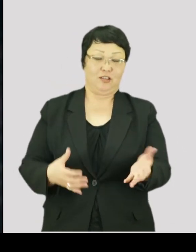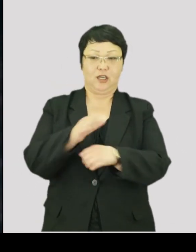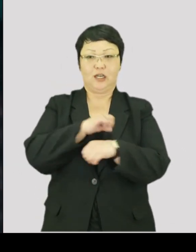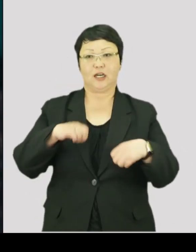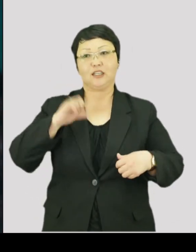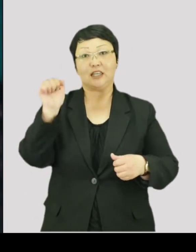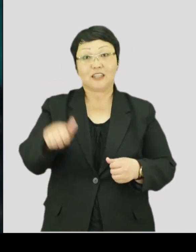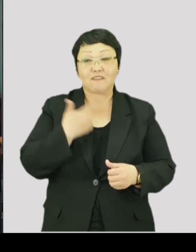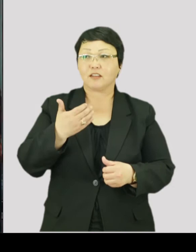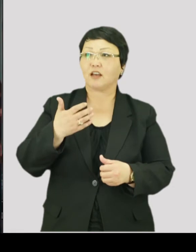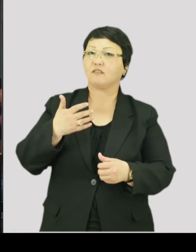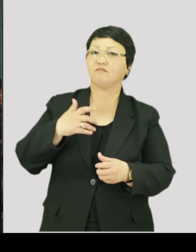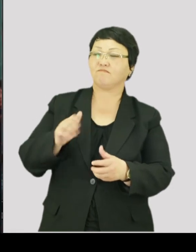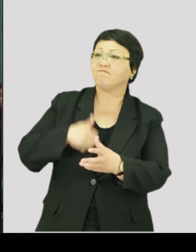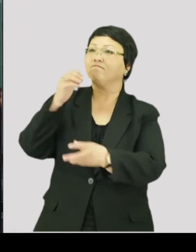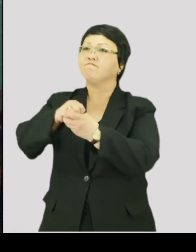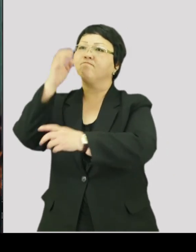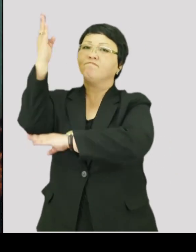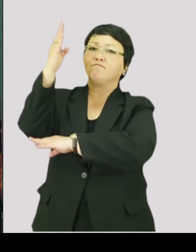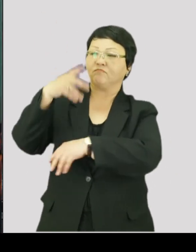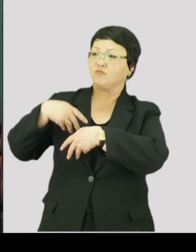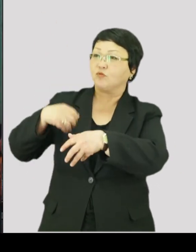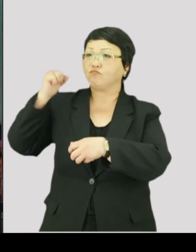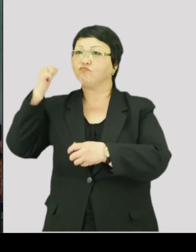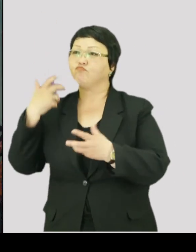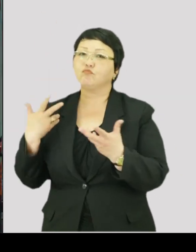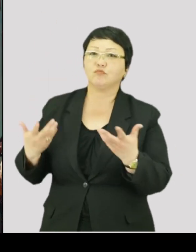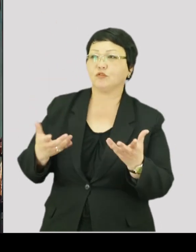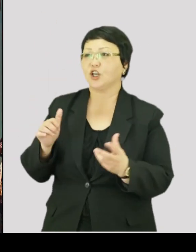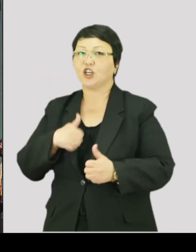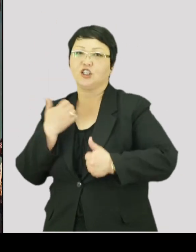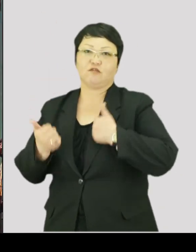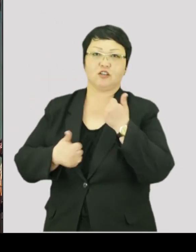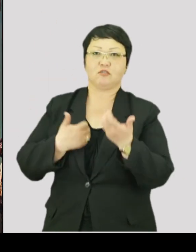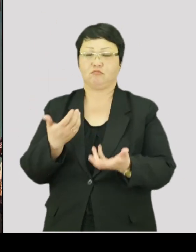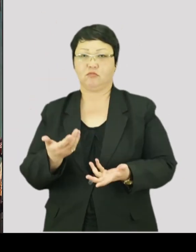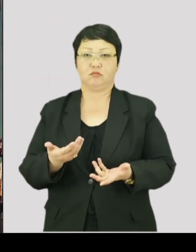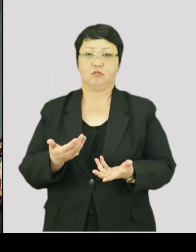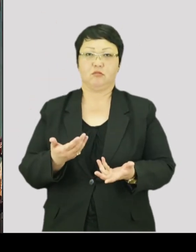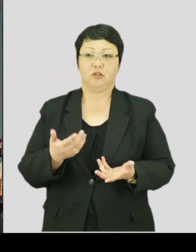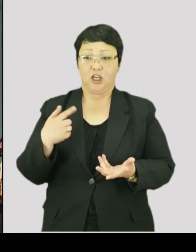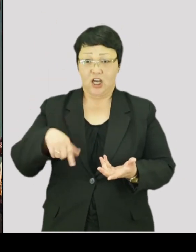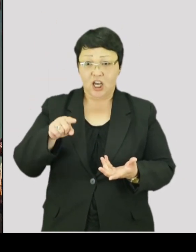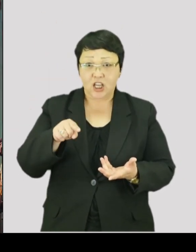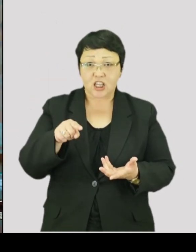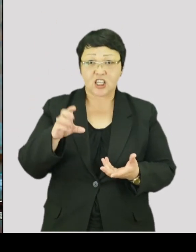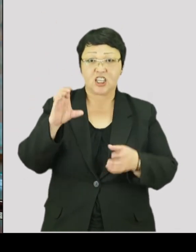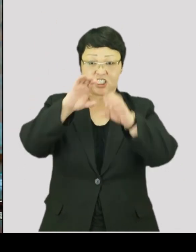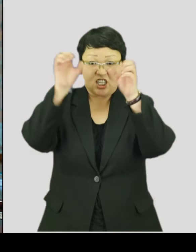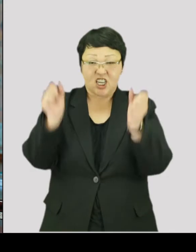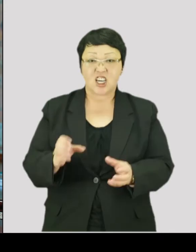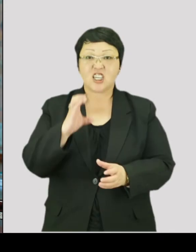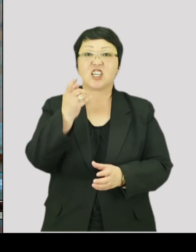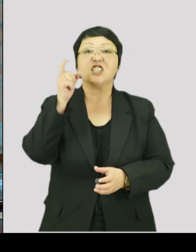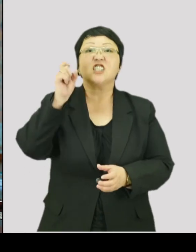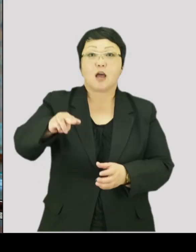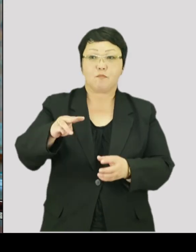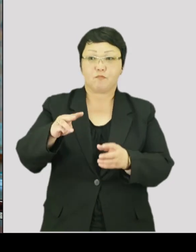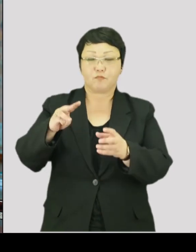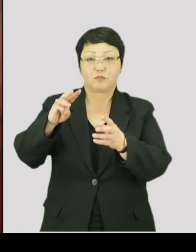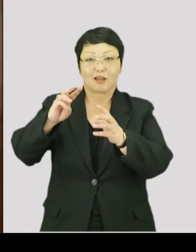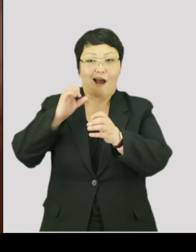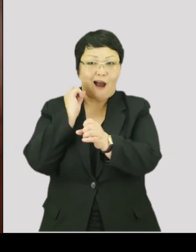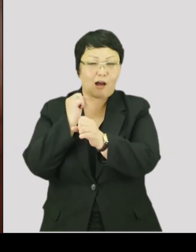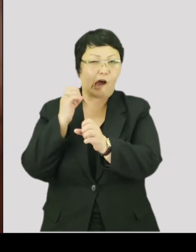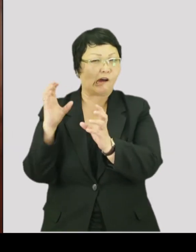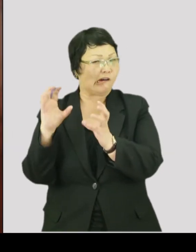байгаа. Иргэд нь итвэтэй байх хэвээр оролцоотой байх хэвээр гэдэг ингээд энэ үгнүүд чинь аяндаа энэ системийн ажиллах одоо зарчим нь болчиход байгаа